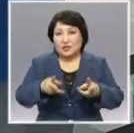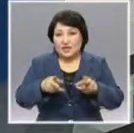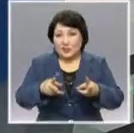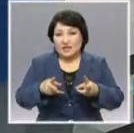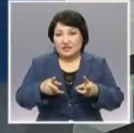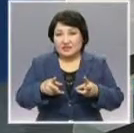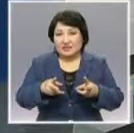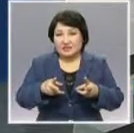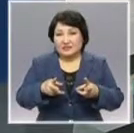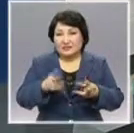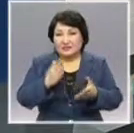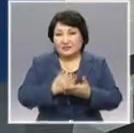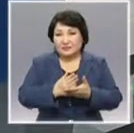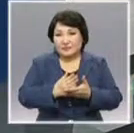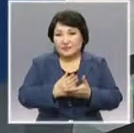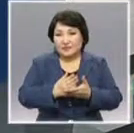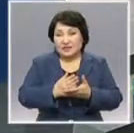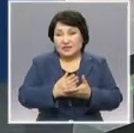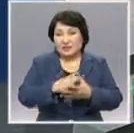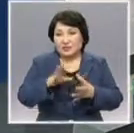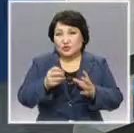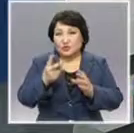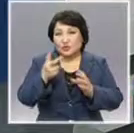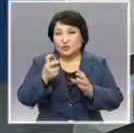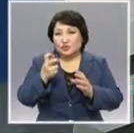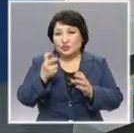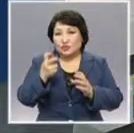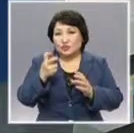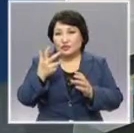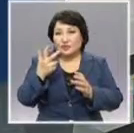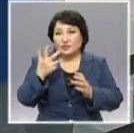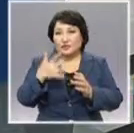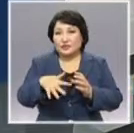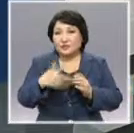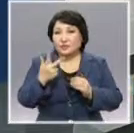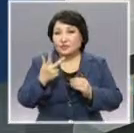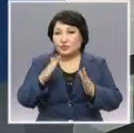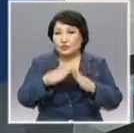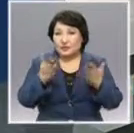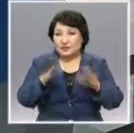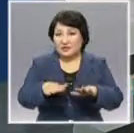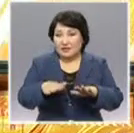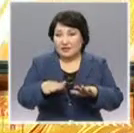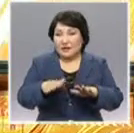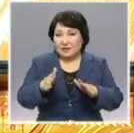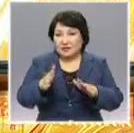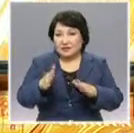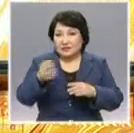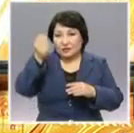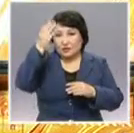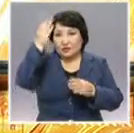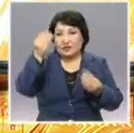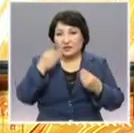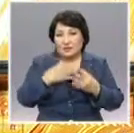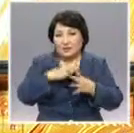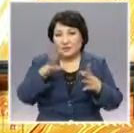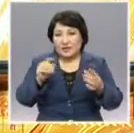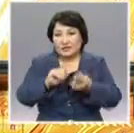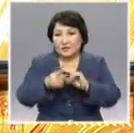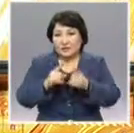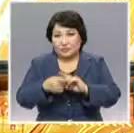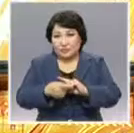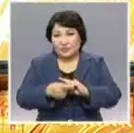ана топливомен. Қазір 350 үй қалды бізде. Құда қаласа, қазір бәрін ауыстырып жатырмыз. Сол ойлам, осы